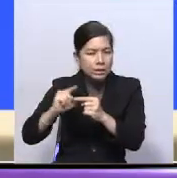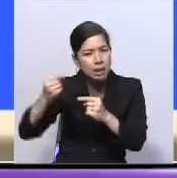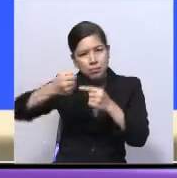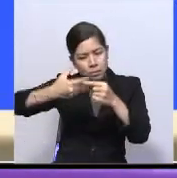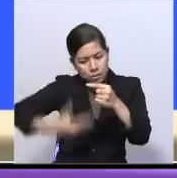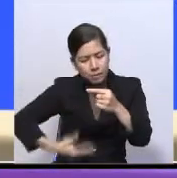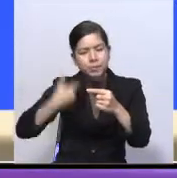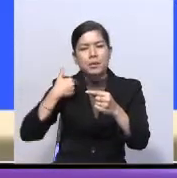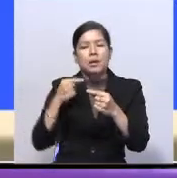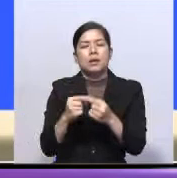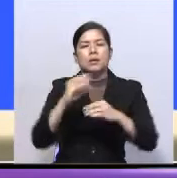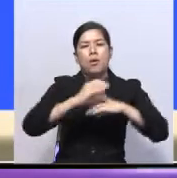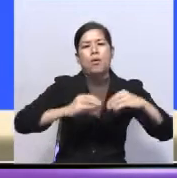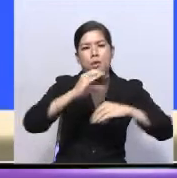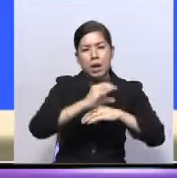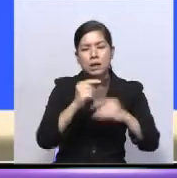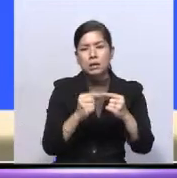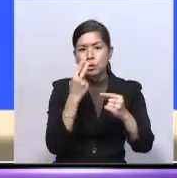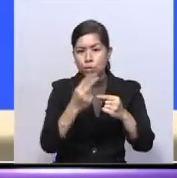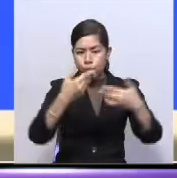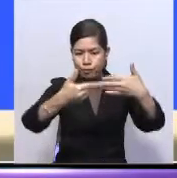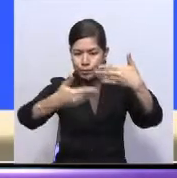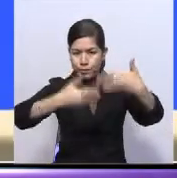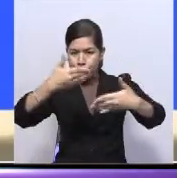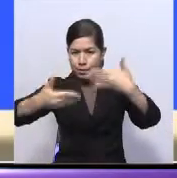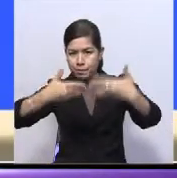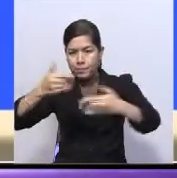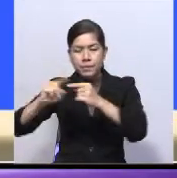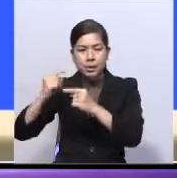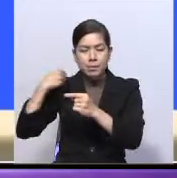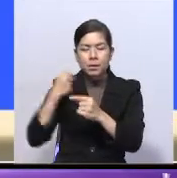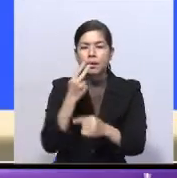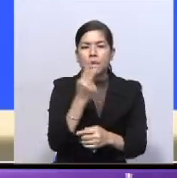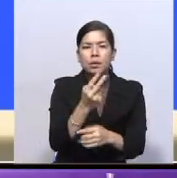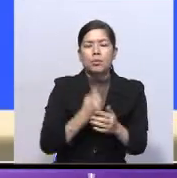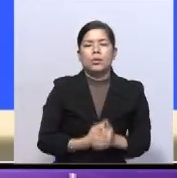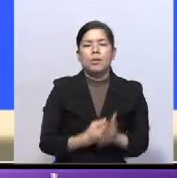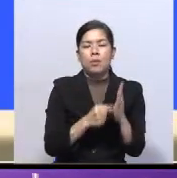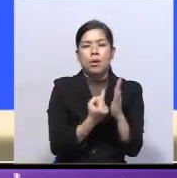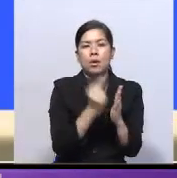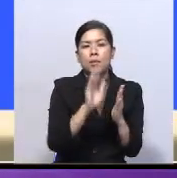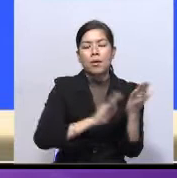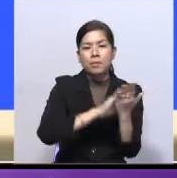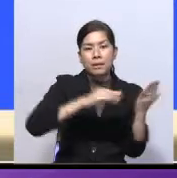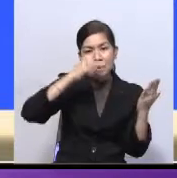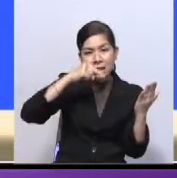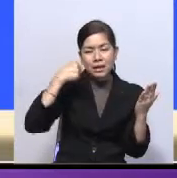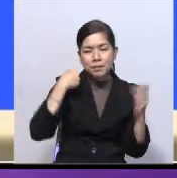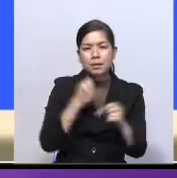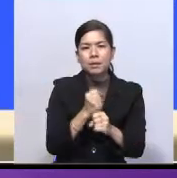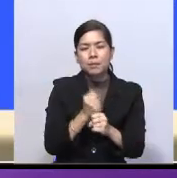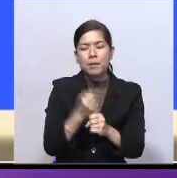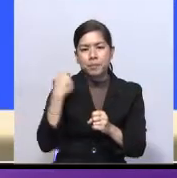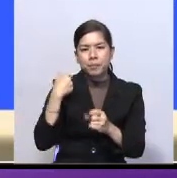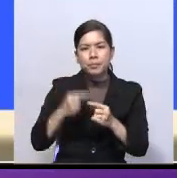การ EECD ที่ท่านจะเห็นอยู่นอกห้องโครงการนี้นะครับจะเป็นโครงการแรกของประเทศไทยที่จะมีการทำ PPP กับเอกช